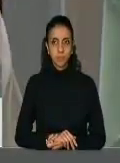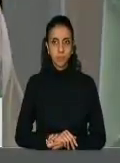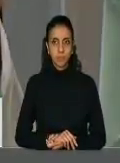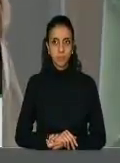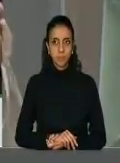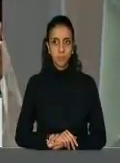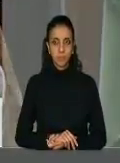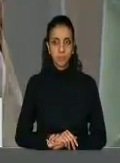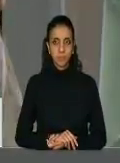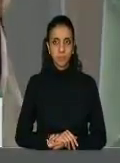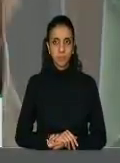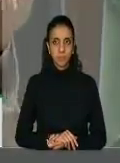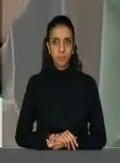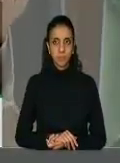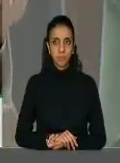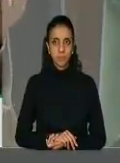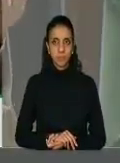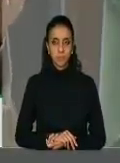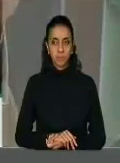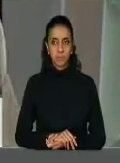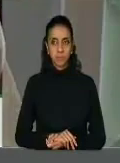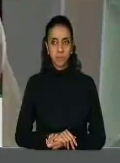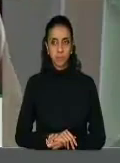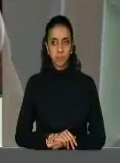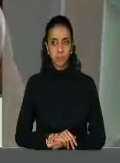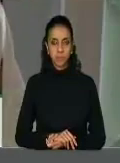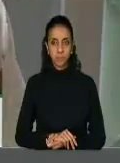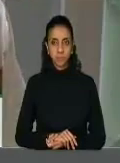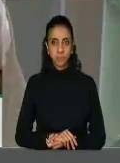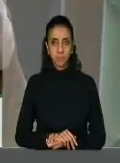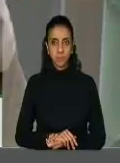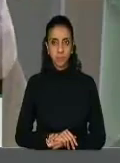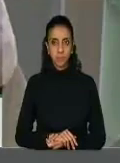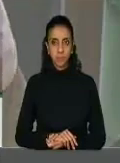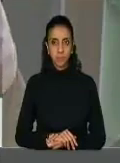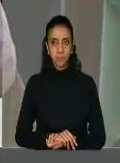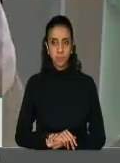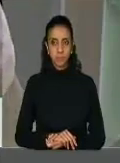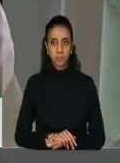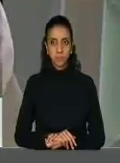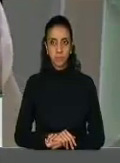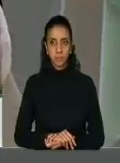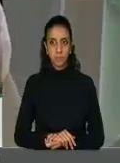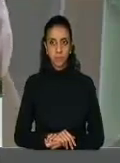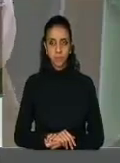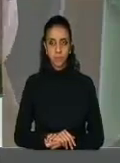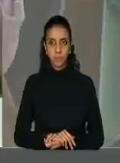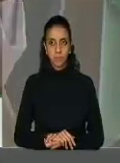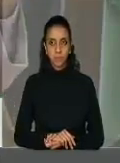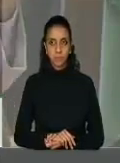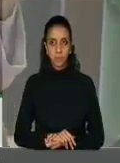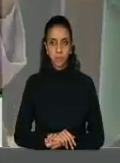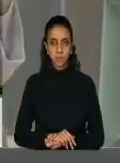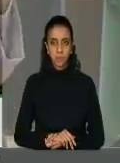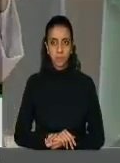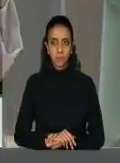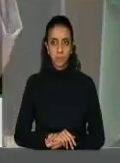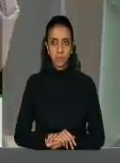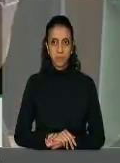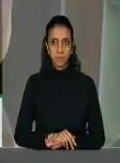الأديان بلد الرسالات السماوية. أنا أرجو من بقية بلدان العالم في كل الكرة